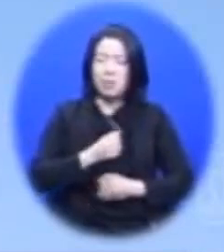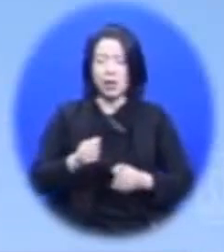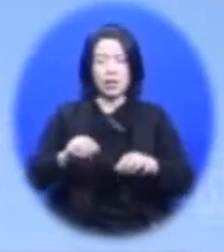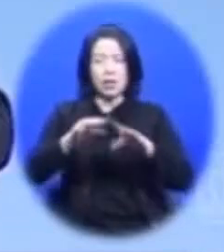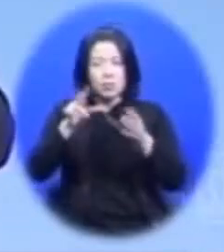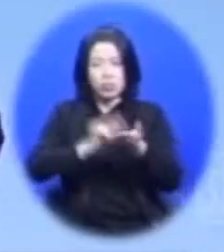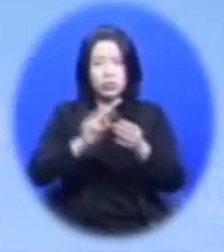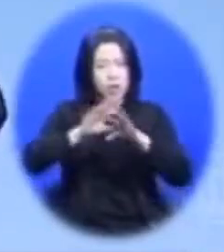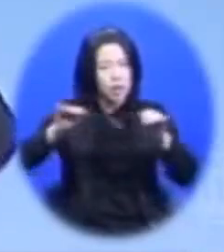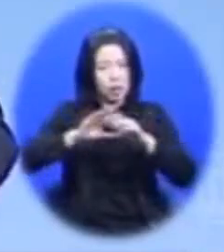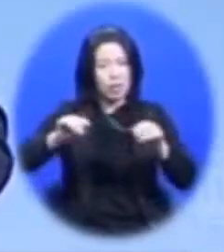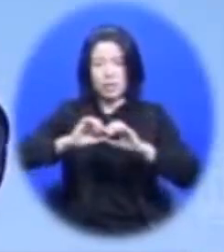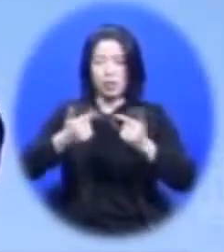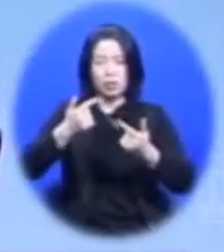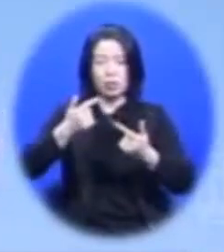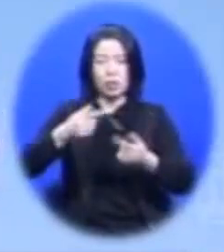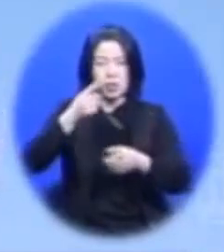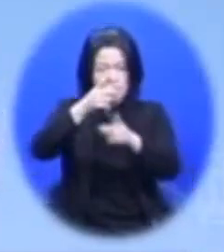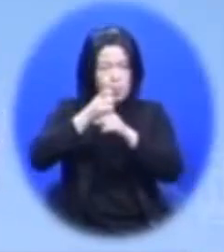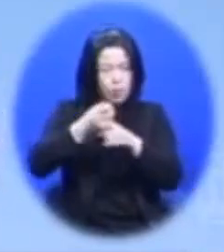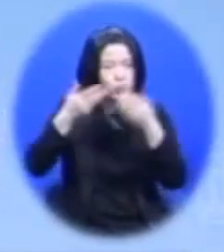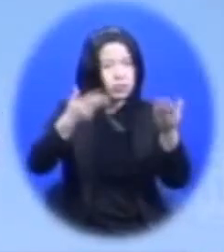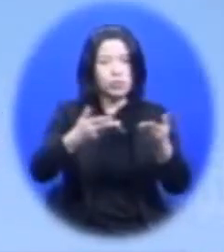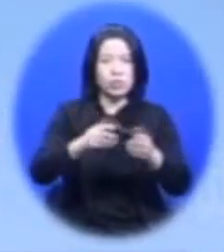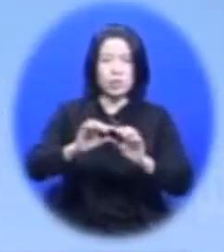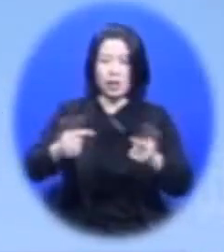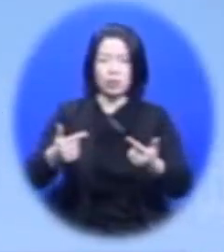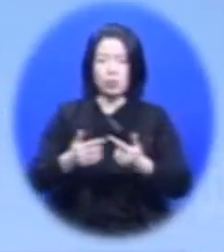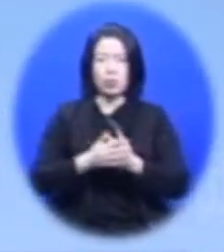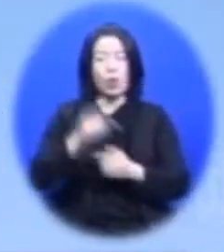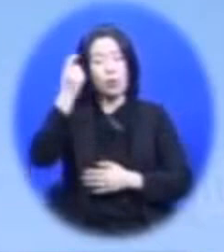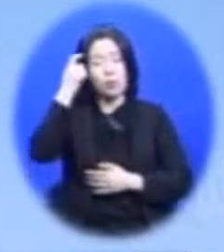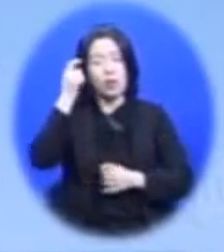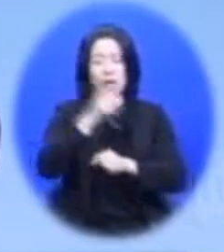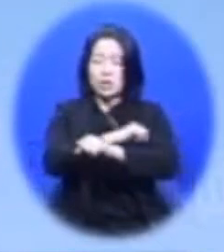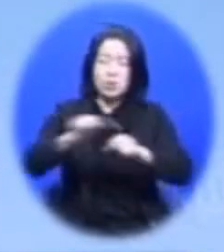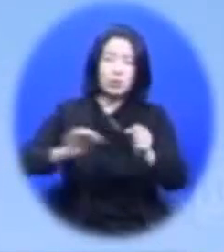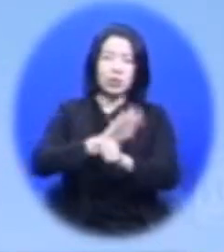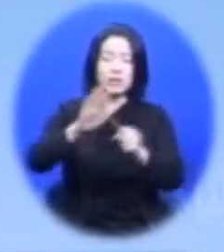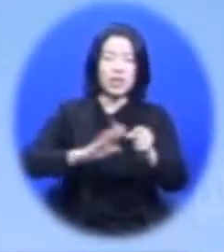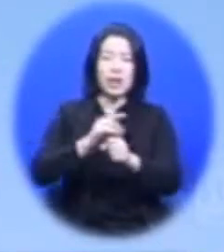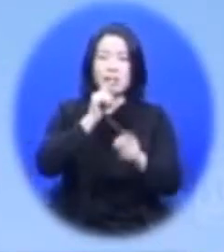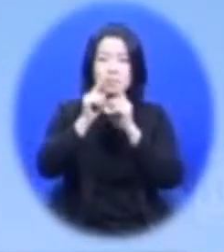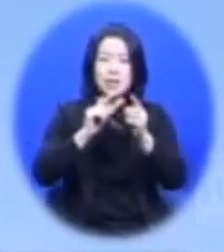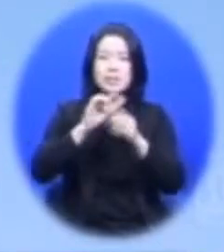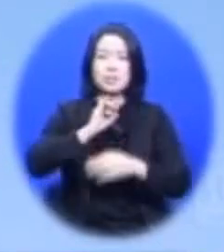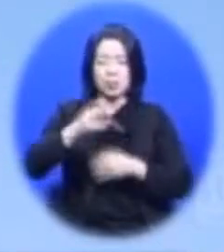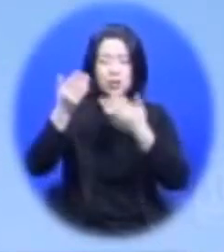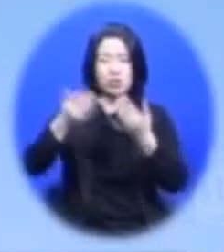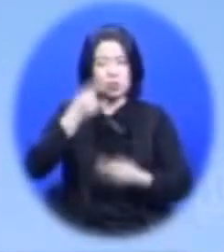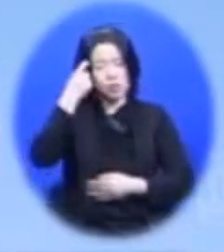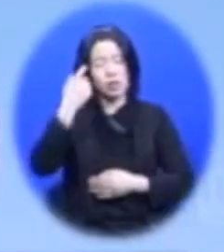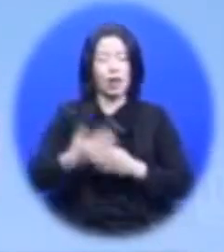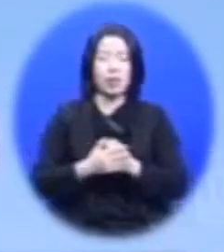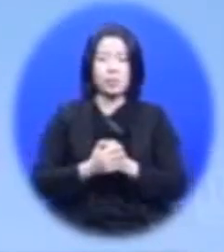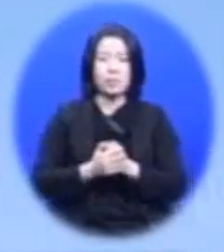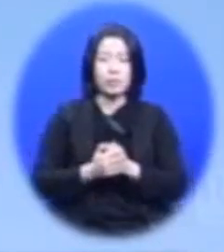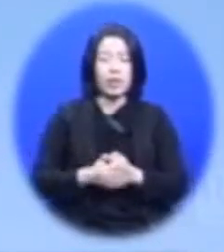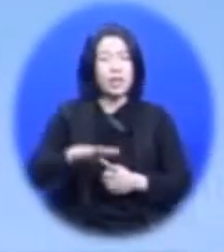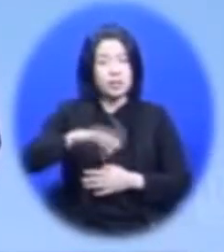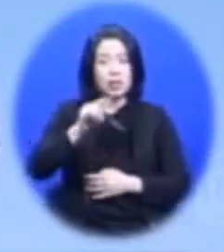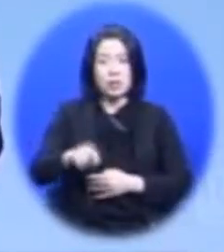풀어주지 않고 시원하게 복수할 수 있게 해주지 않고 용서하고 사랑하라는 말씀만 주시나? 처음에는 그것